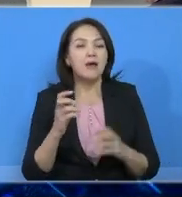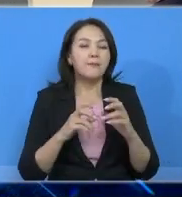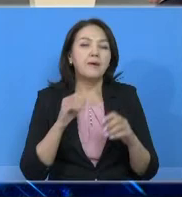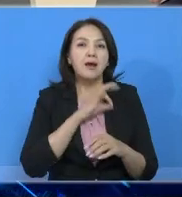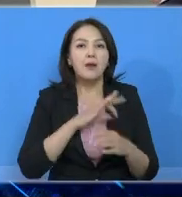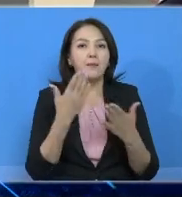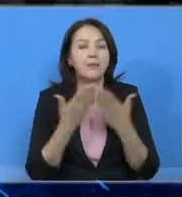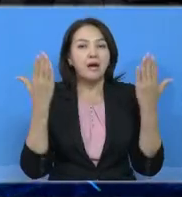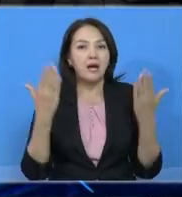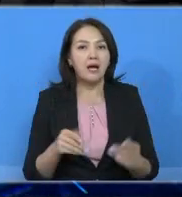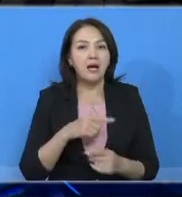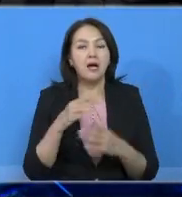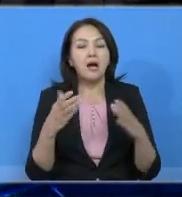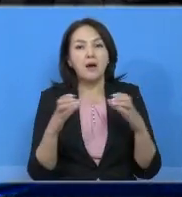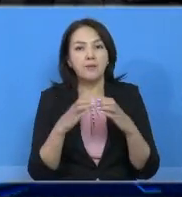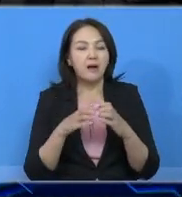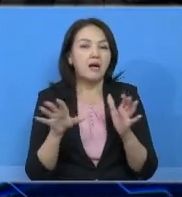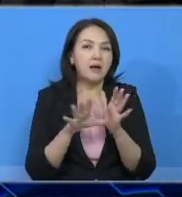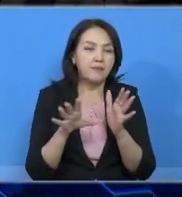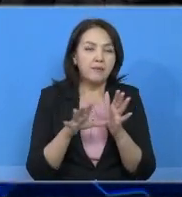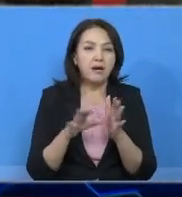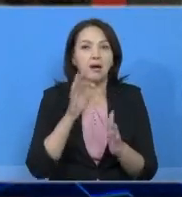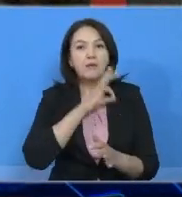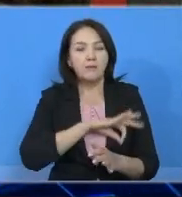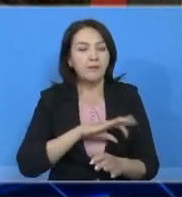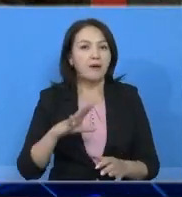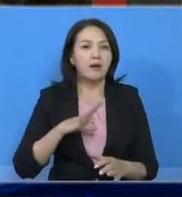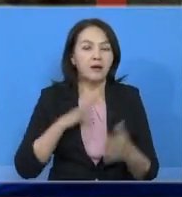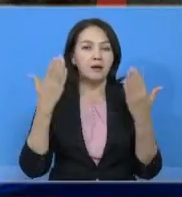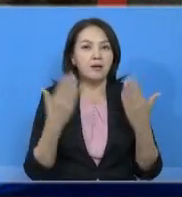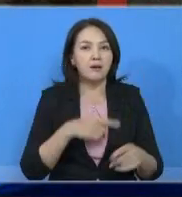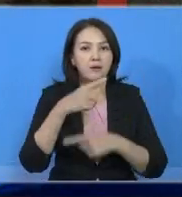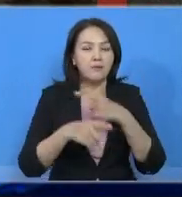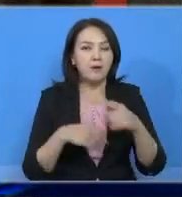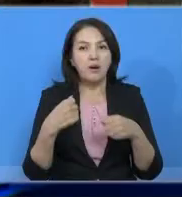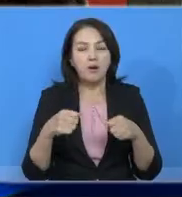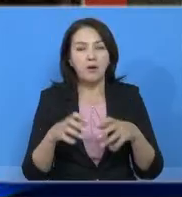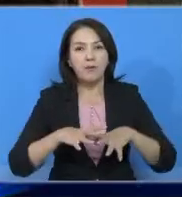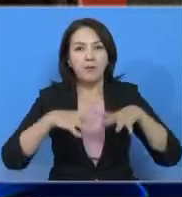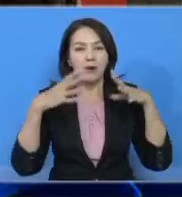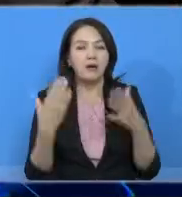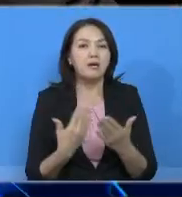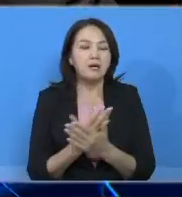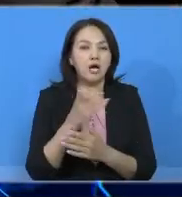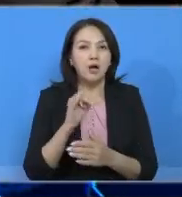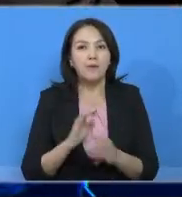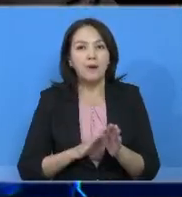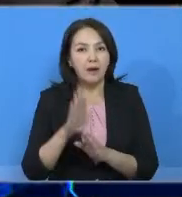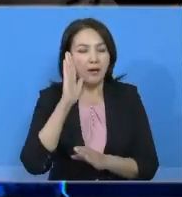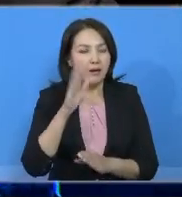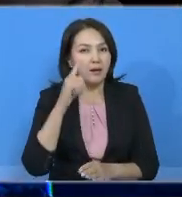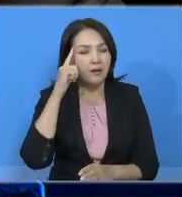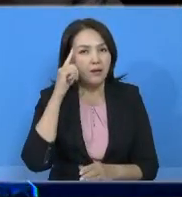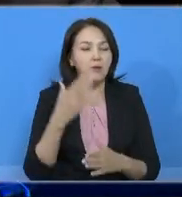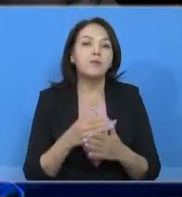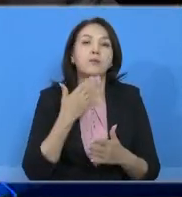тұтынады. Бүгінде кәсіпорын 45 мегаватт электр энергиясын пайдаланып отыр. Келешекте өндіріс қуаты ұлғайып, жаңа жобалар жүзеге асырылатынын